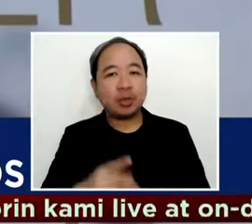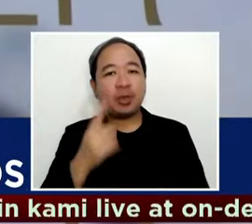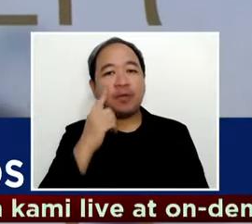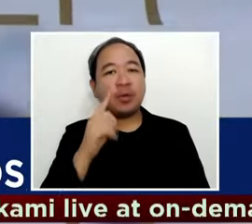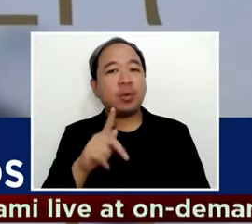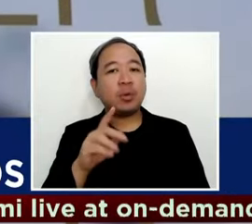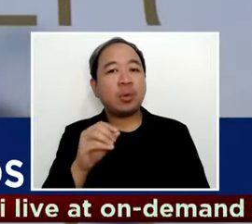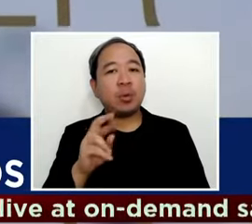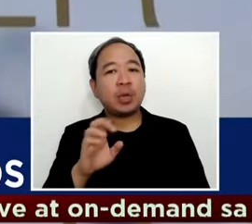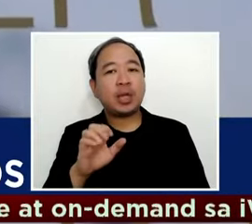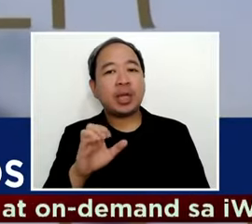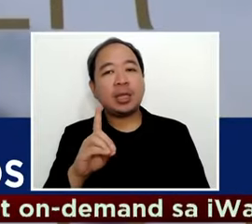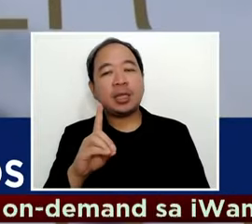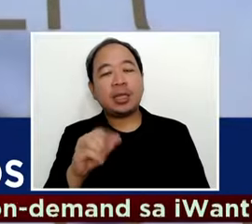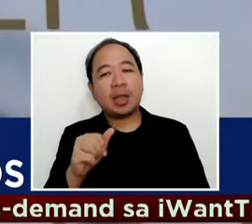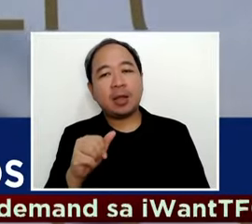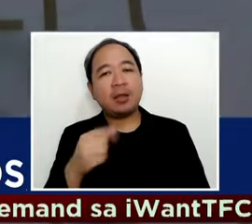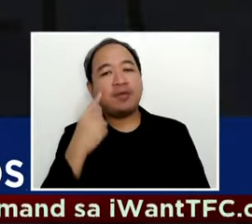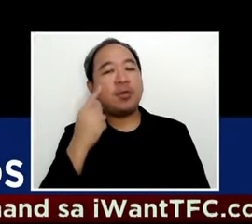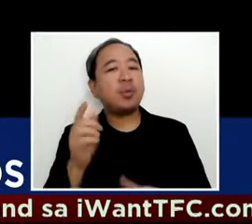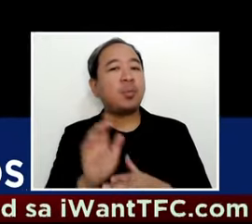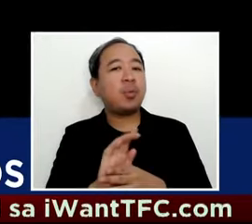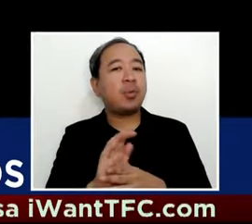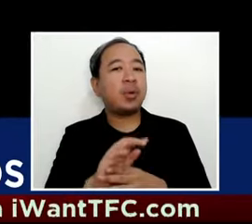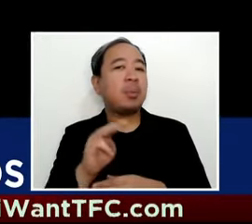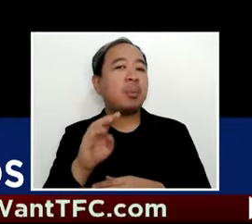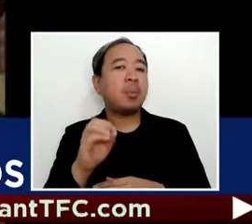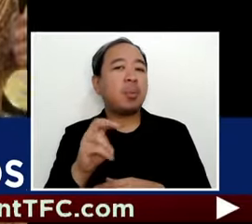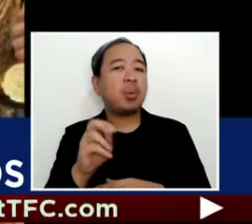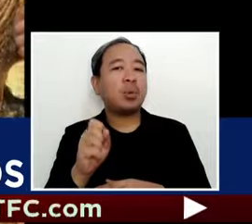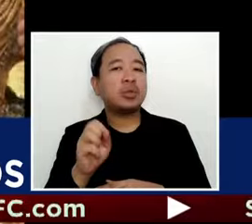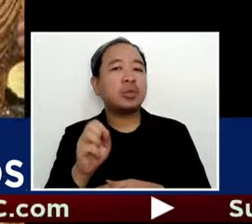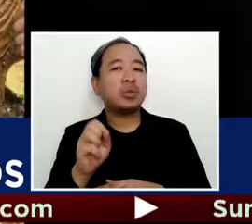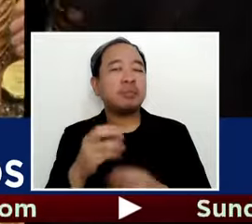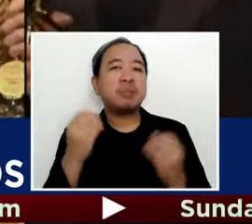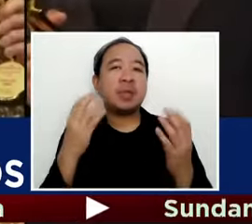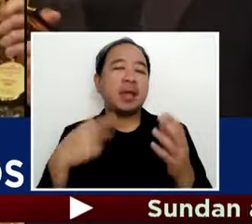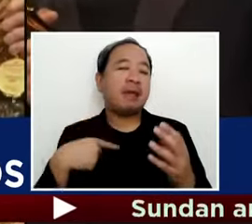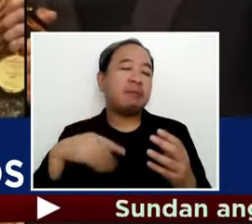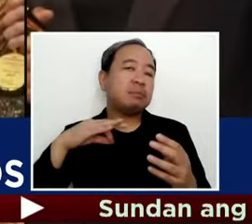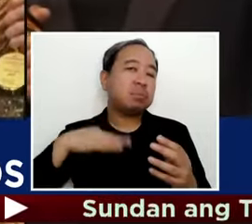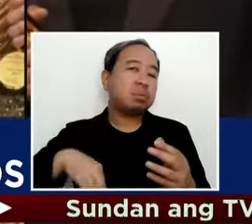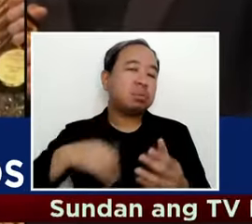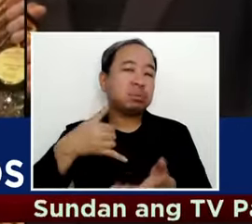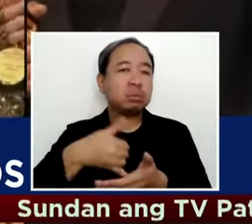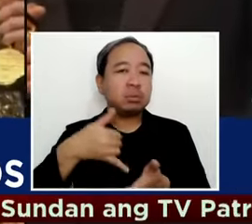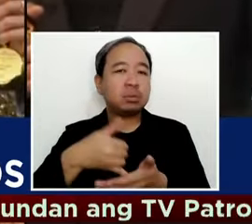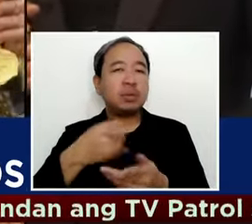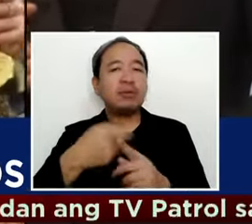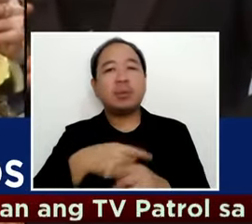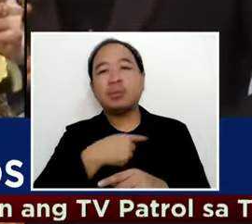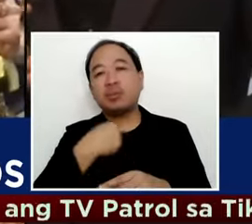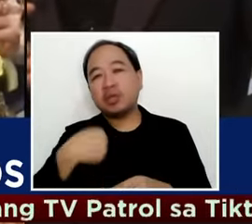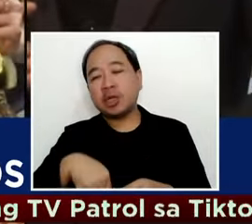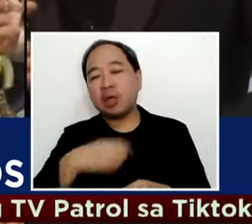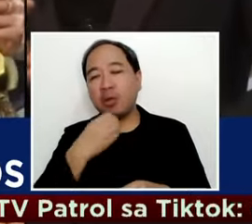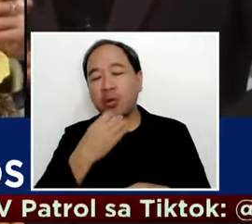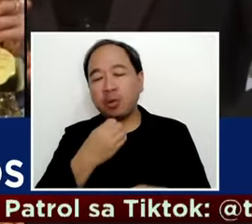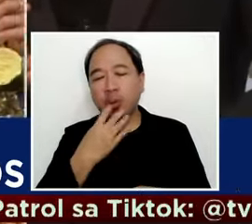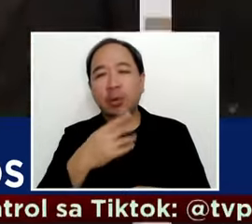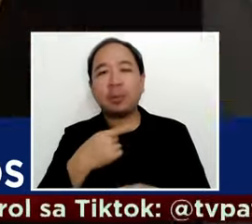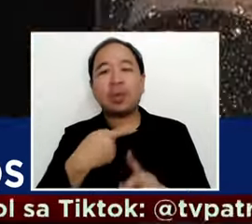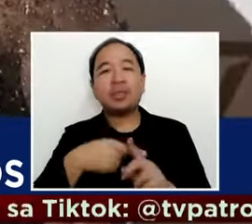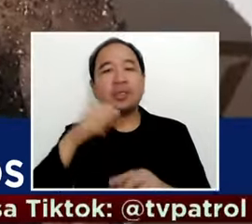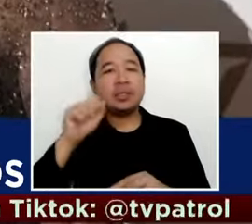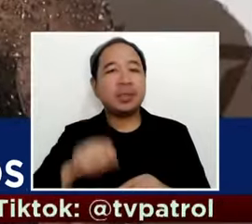Koreeda Hirokazu para sa pelikulang Monster. Marami ring naiuwing parangal ang mga pelikula mula China, Hong Kong at South